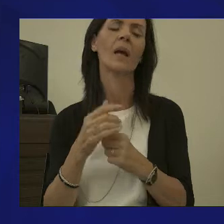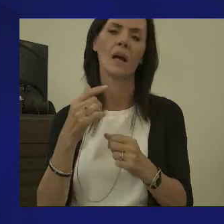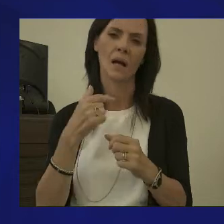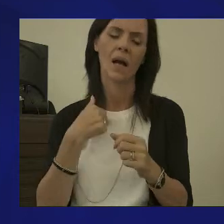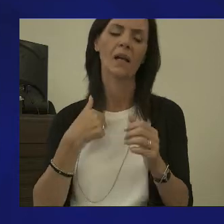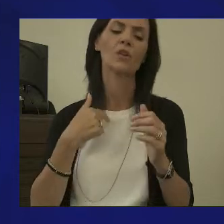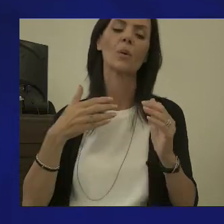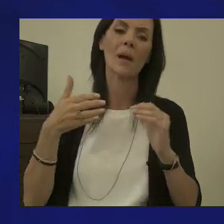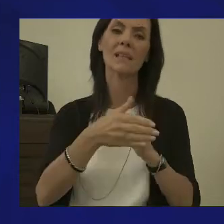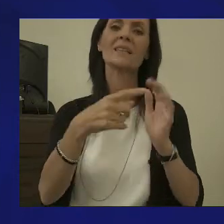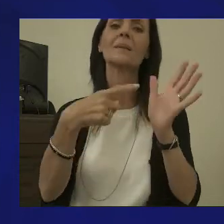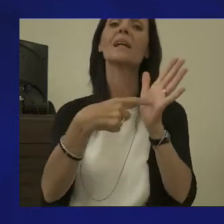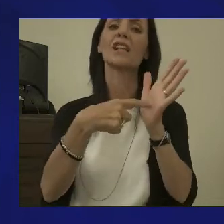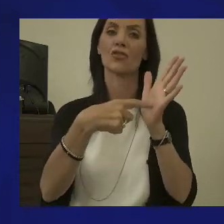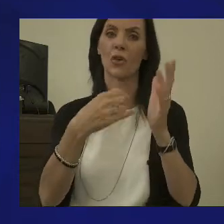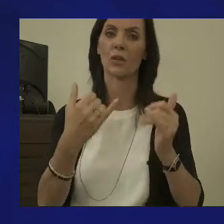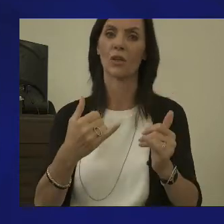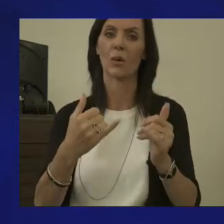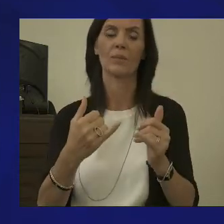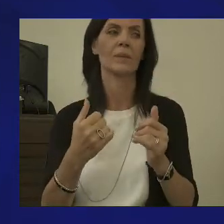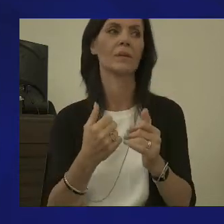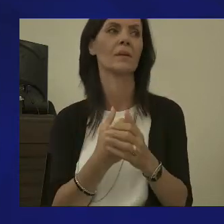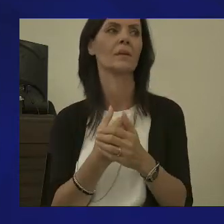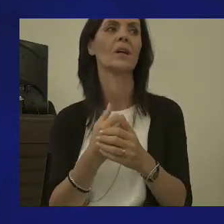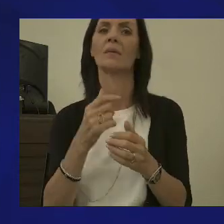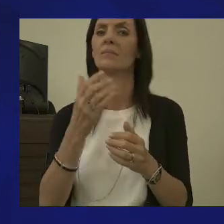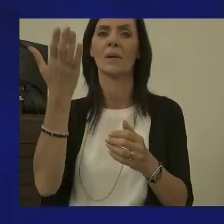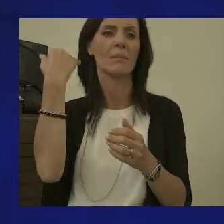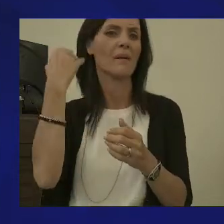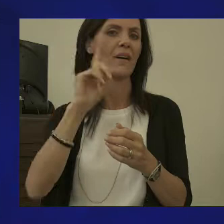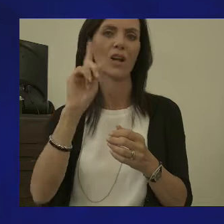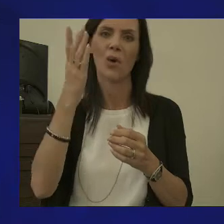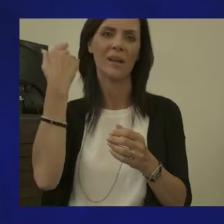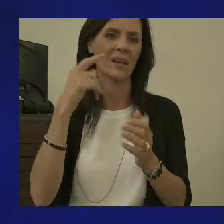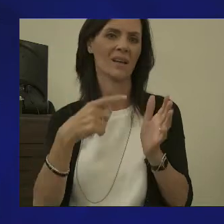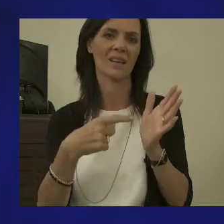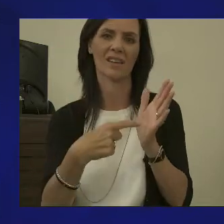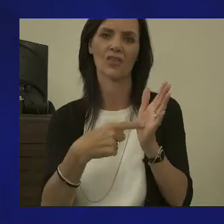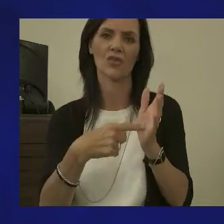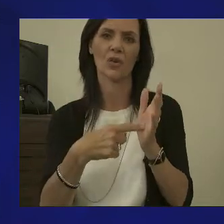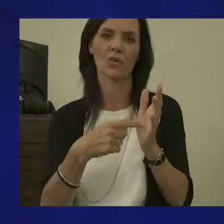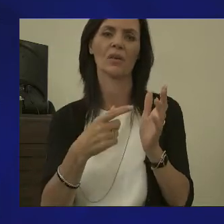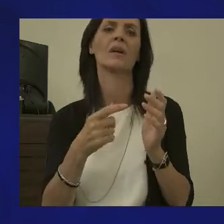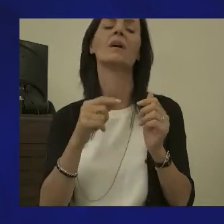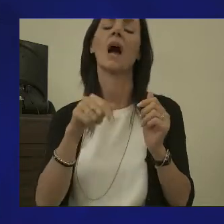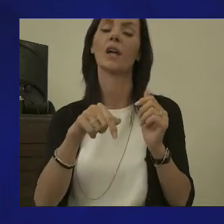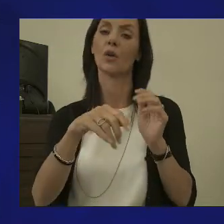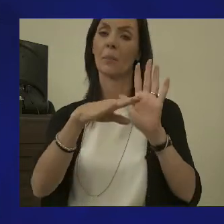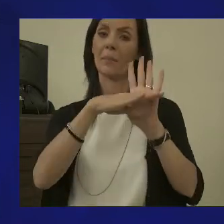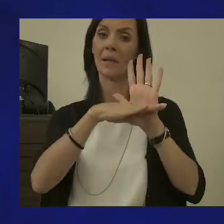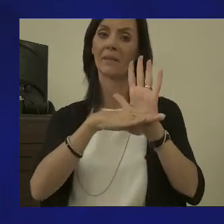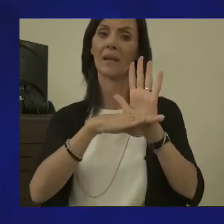אנחנו מכניסים את זה היום כדרישות. ופעם זה לא? לפני שנה זה לא היו דרישות כאלה, לא היה בסיס לדרישות כאלה, והיום, כתנאי